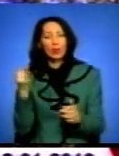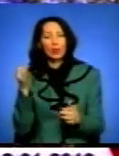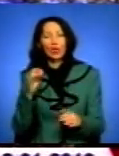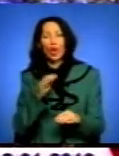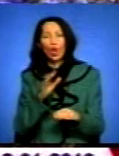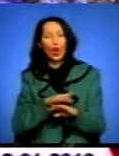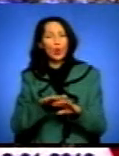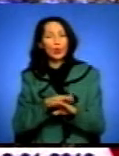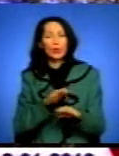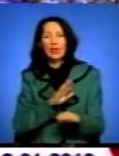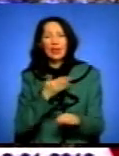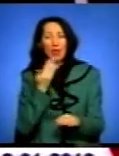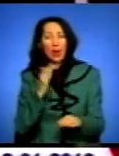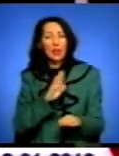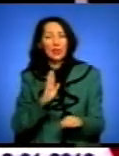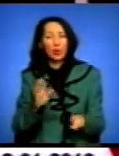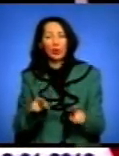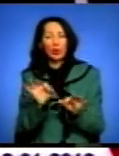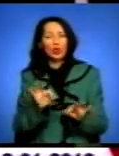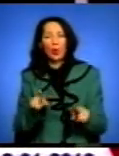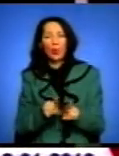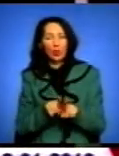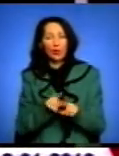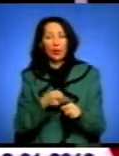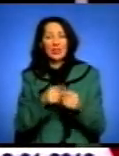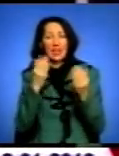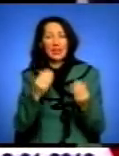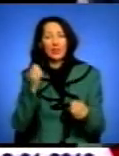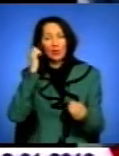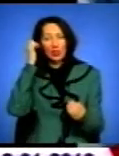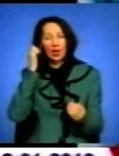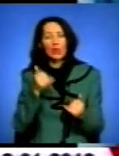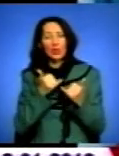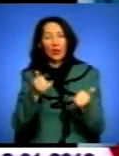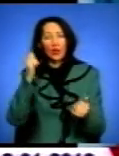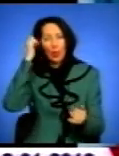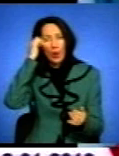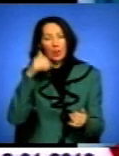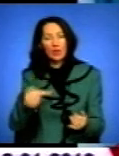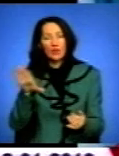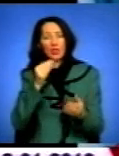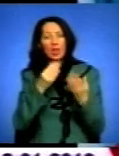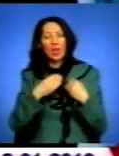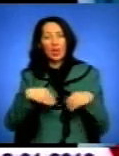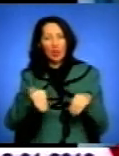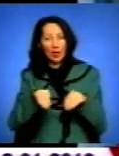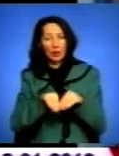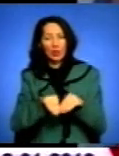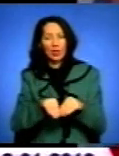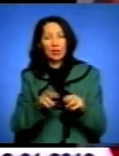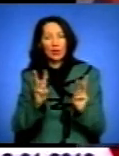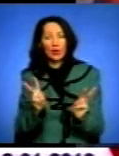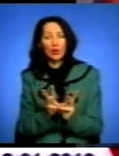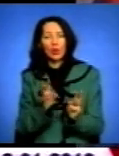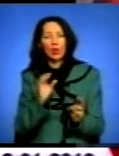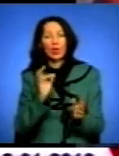немає і не було нічого подібного. Також в цей день вшановують пам'ять всієї Пресвятої родини – Ісуса, Марії і Йосифа, які